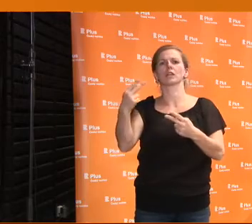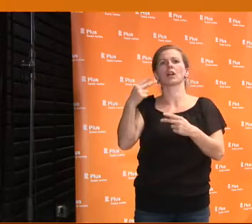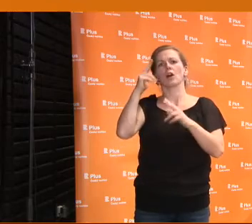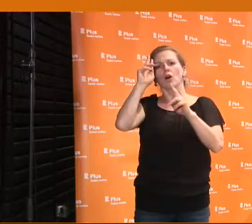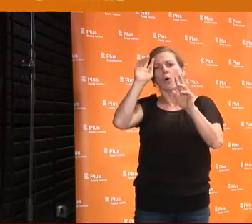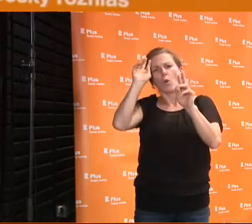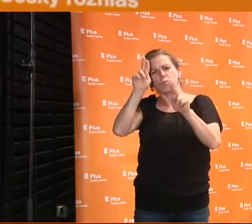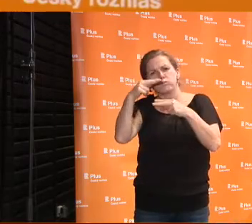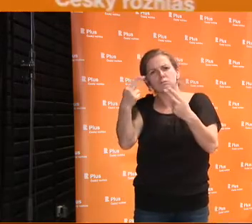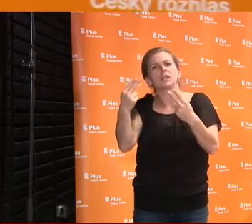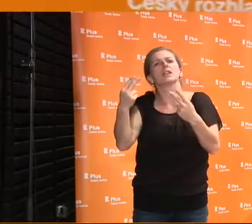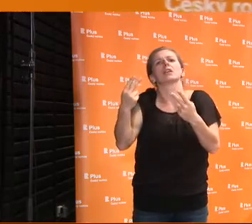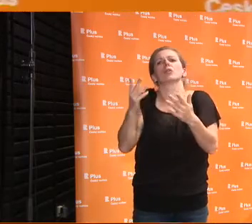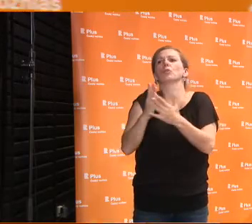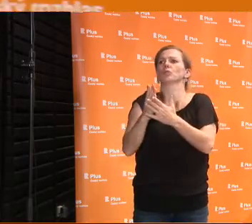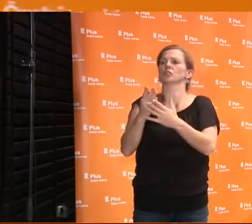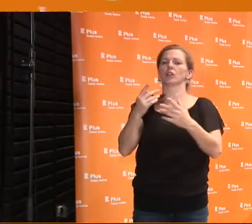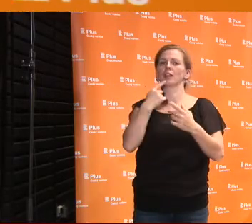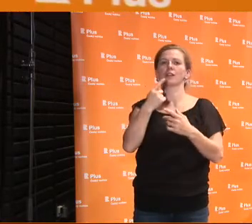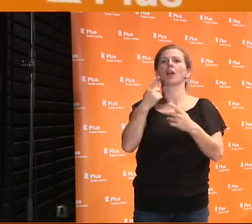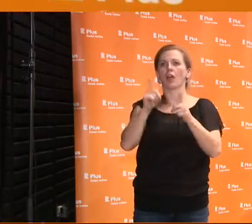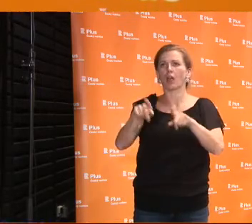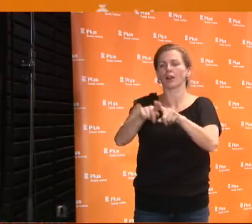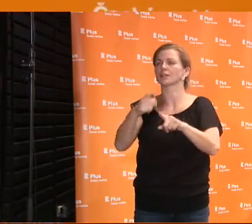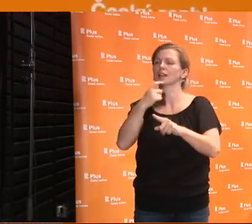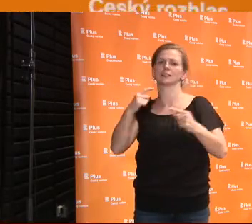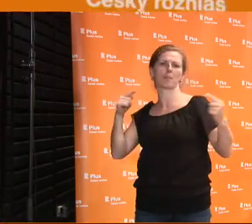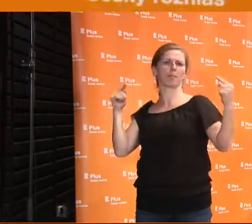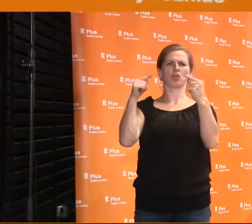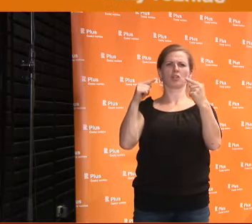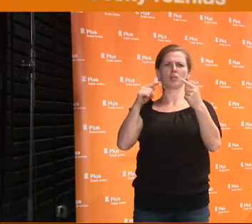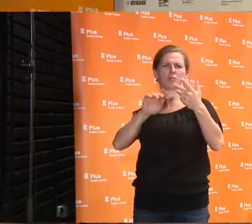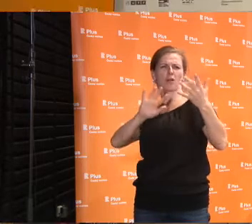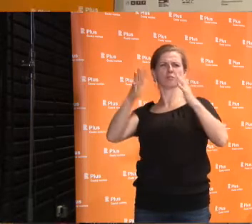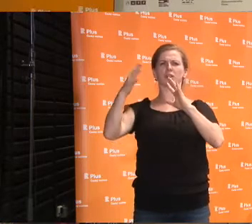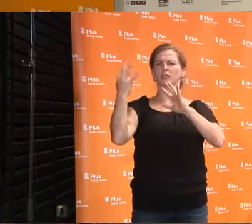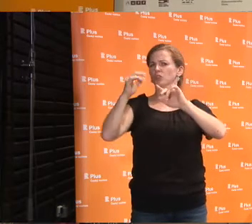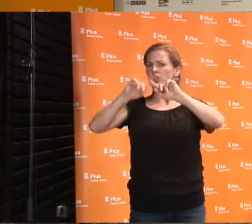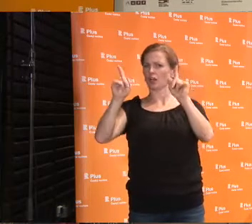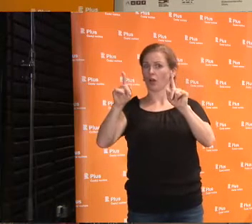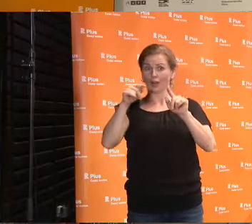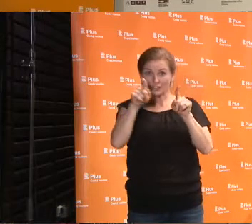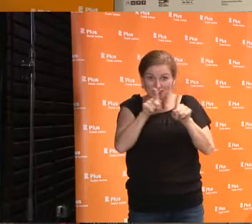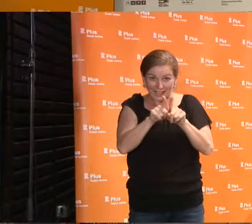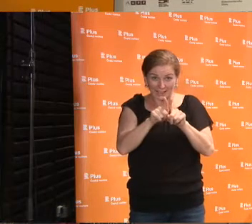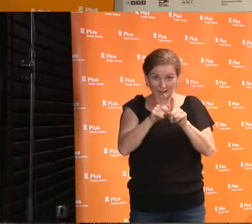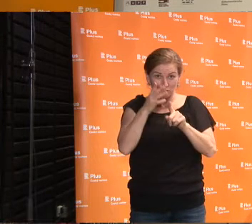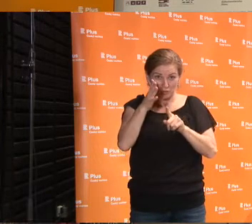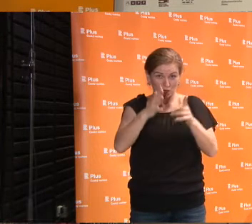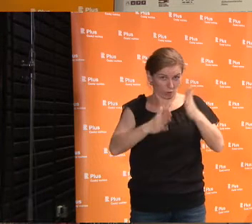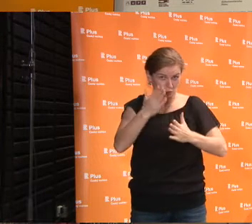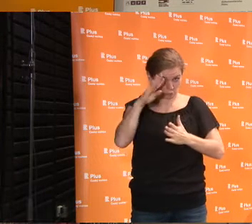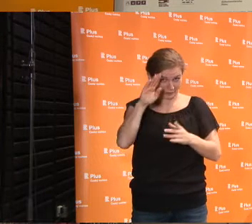už tady bylo vytvořeno a snaží se nabízet nějaké alternativy. Umí toto nebo budou toto umět roboti? No, nebo systémy s